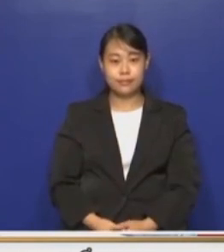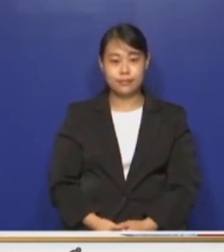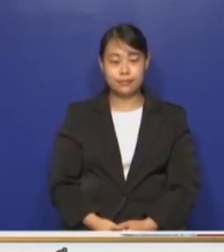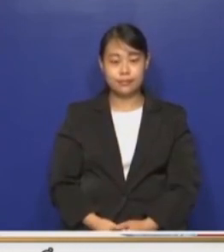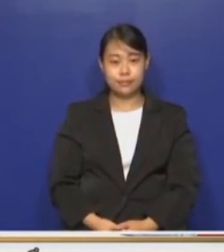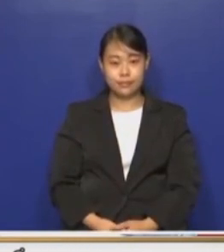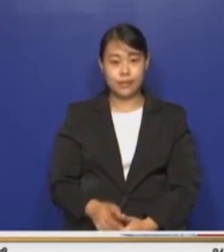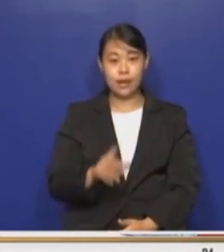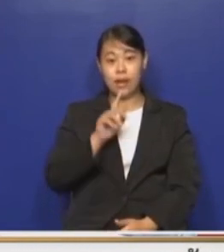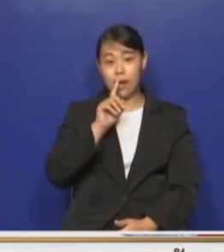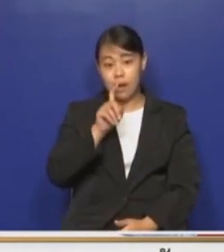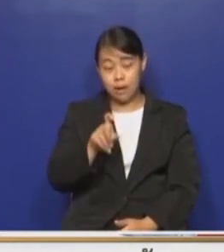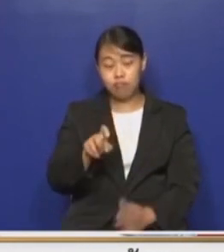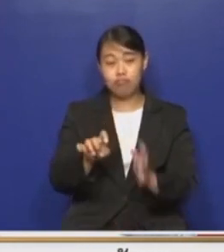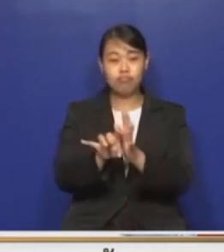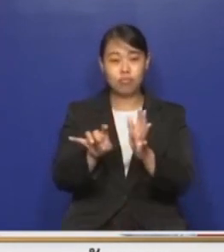คำถามสุท้าย